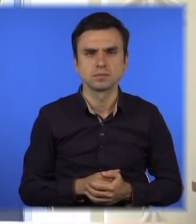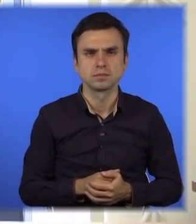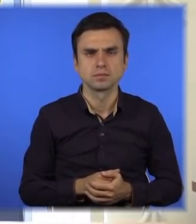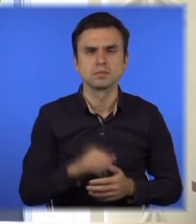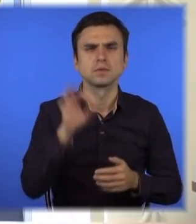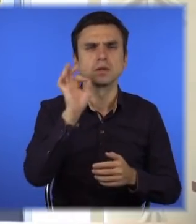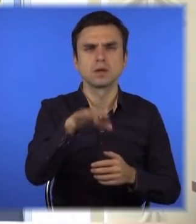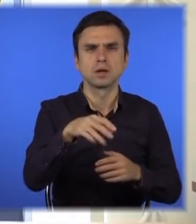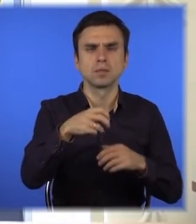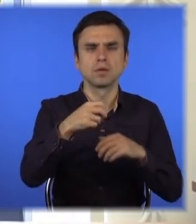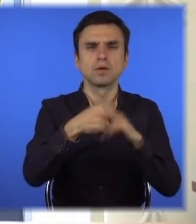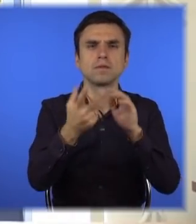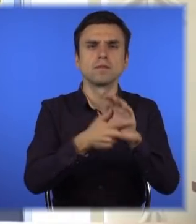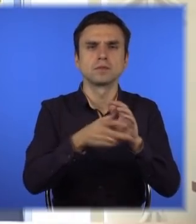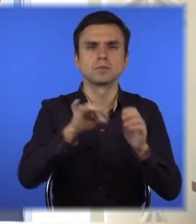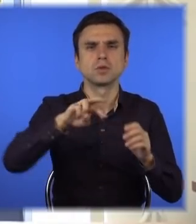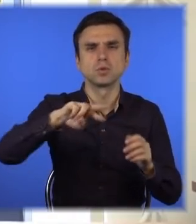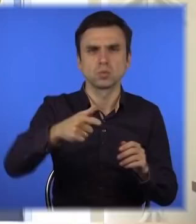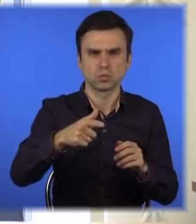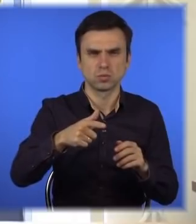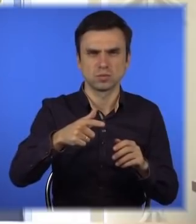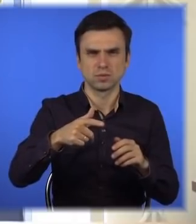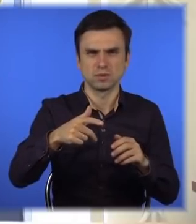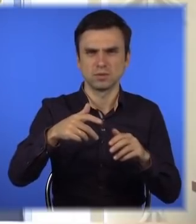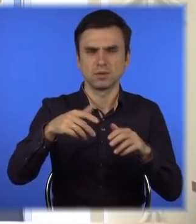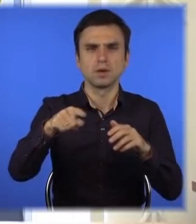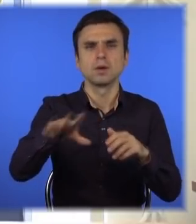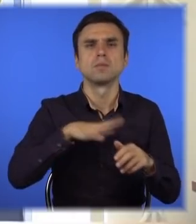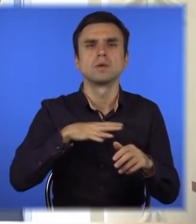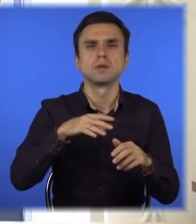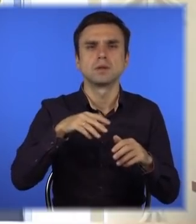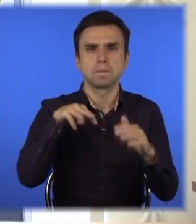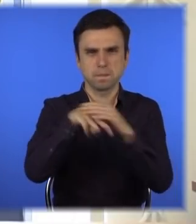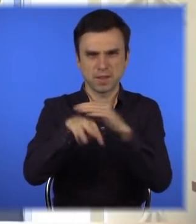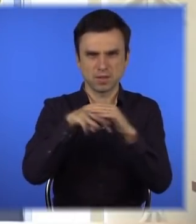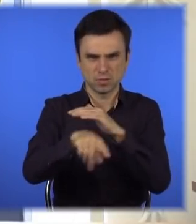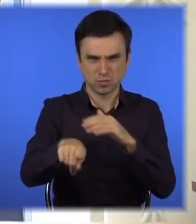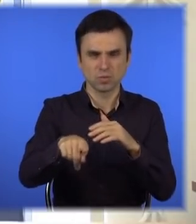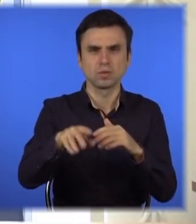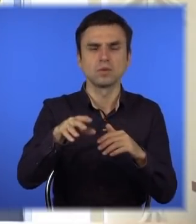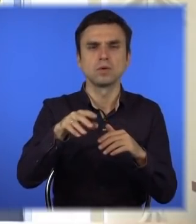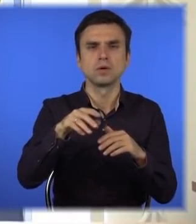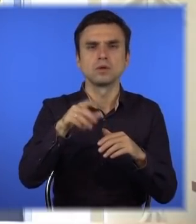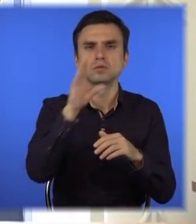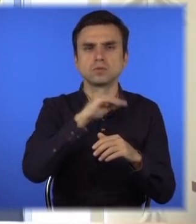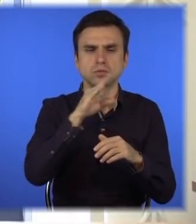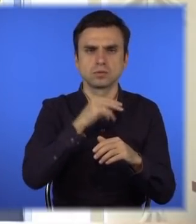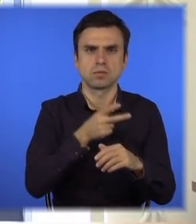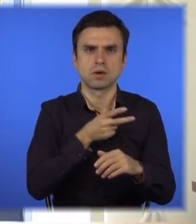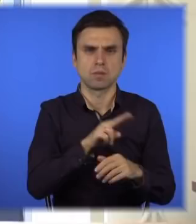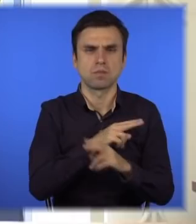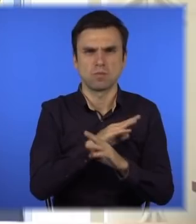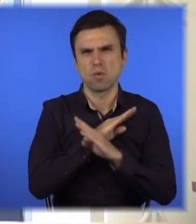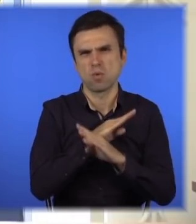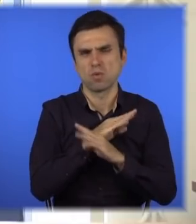кримінальне правопорушення, передбачити 125 частини 1 171 Островському Юрію Юрійовичу 18.06.74 народження запобіжного заходу